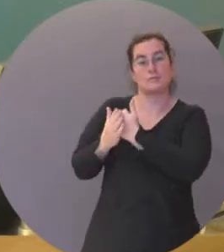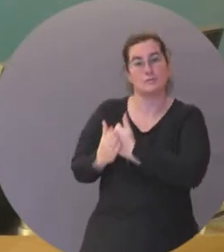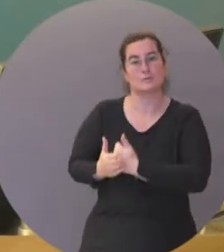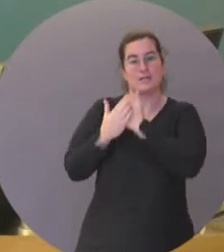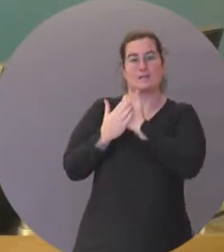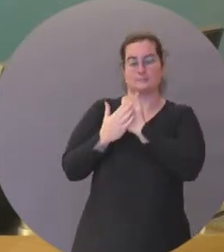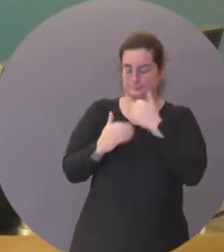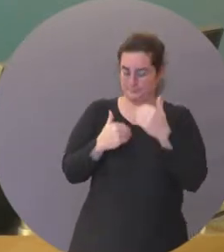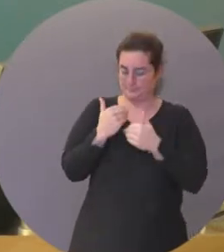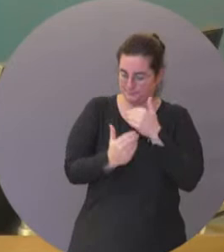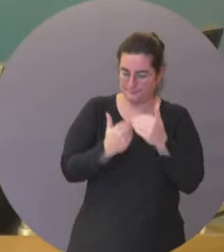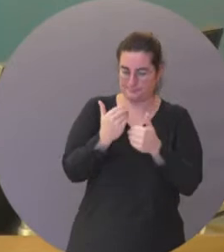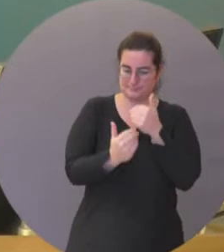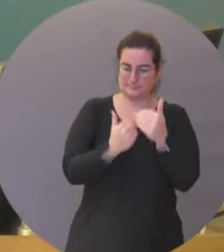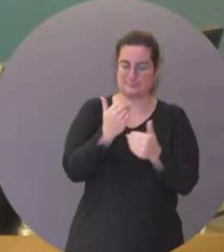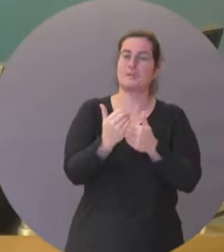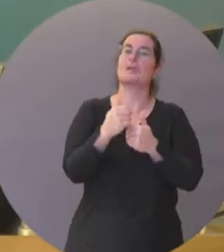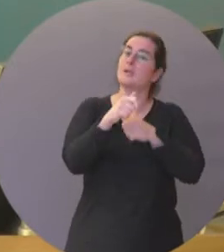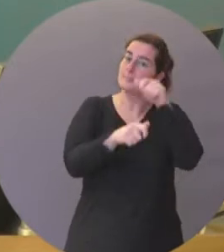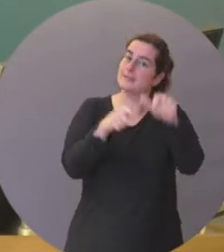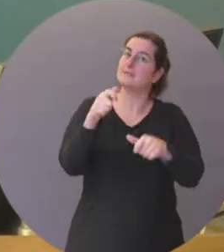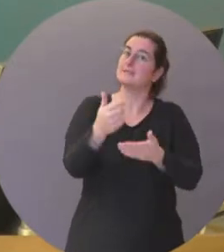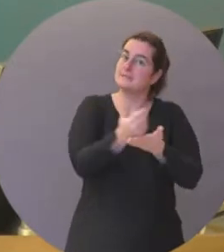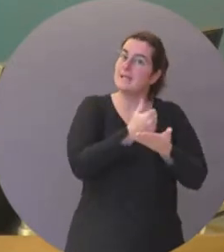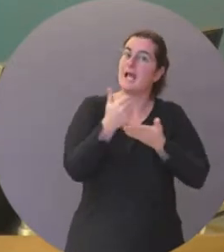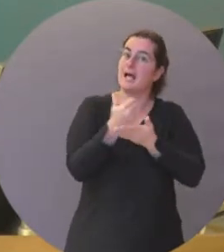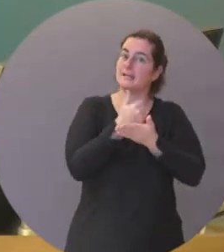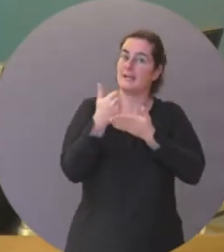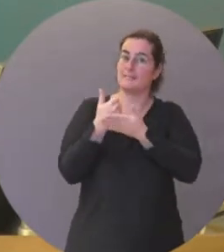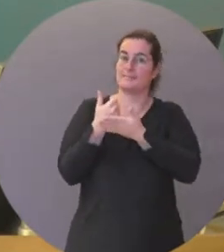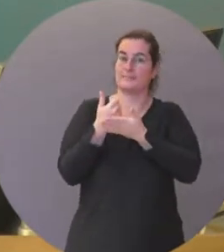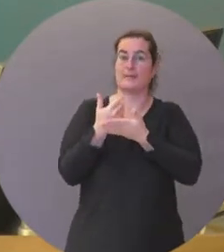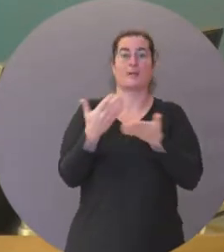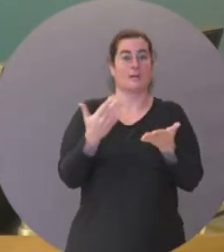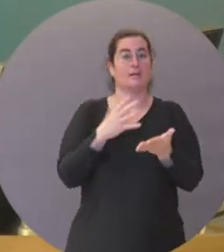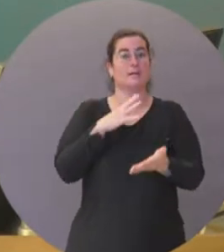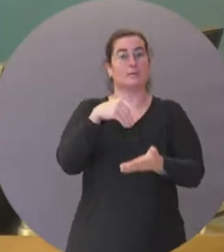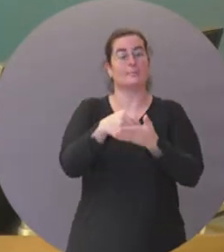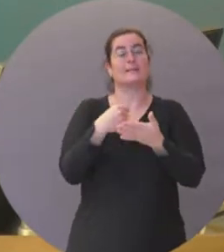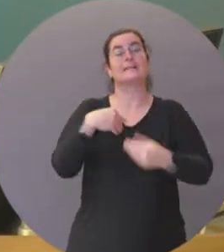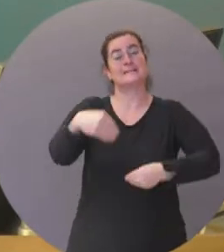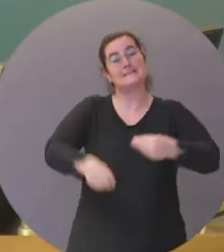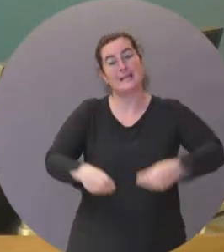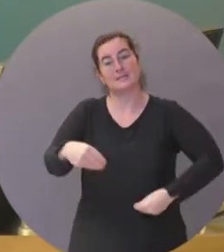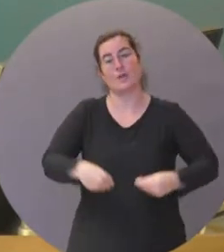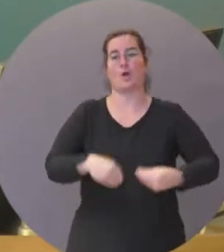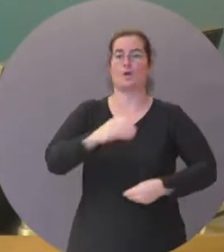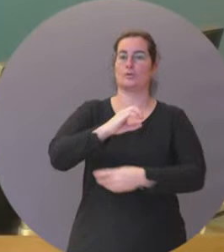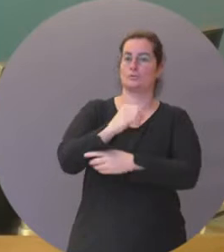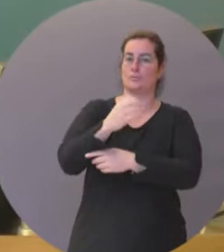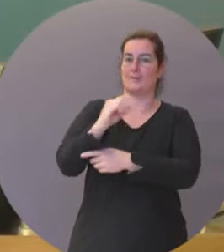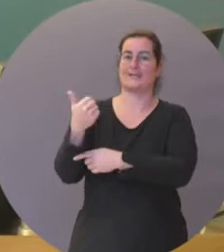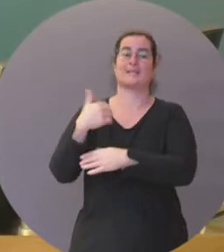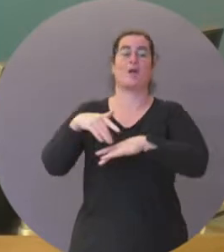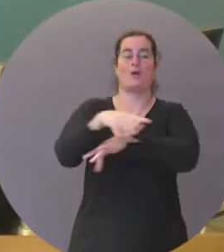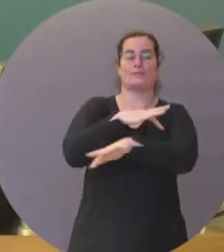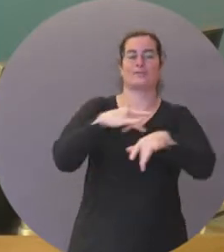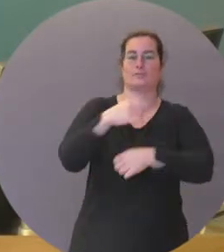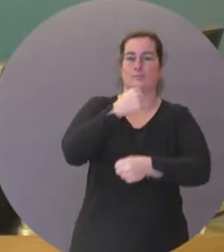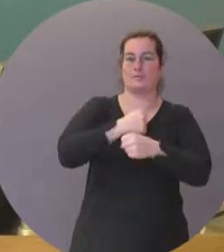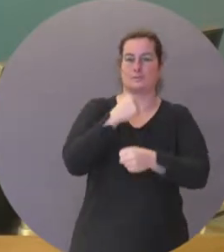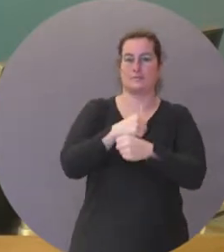nos agents a commencé par le directeur du numérique et des environnements de travail monsieur